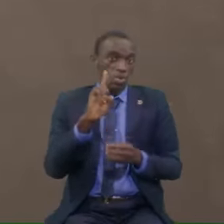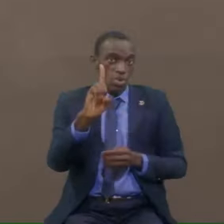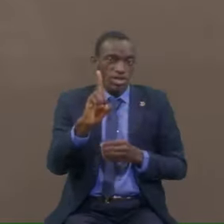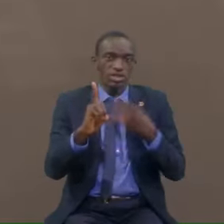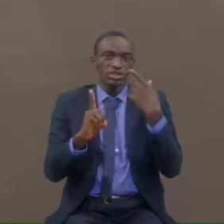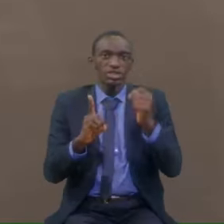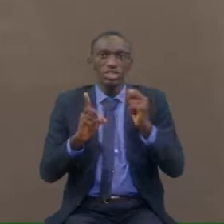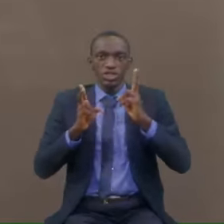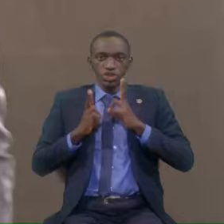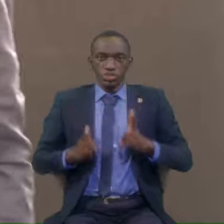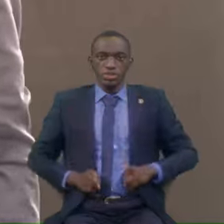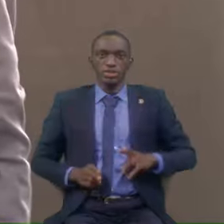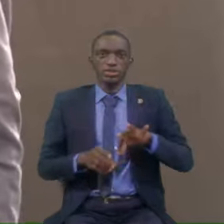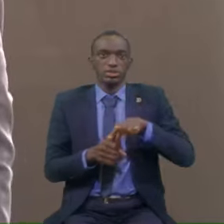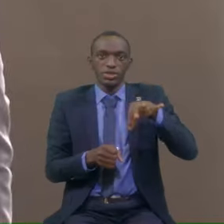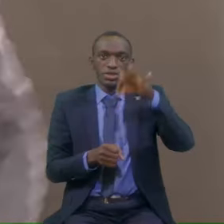l'esprit humain.